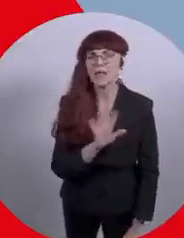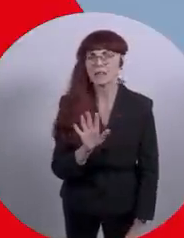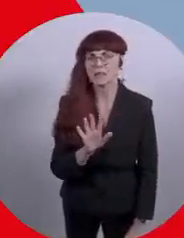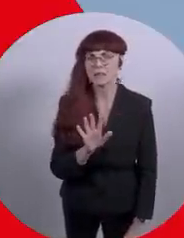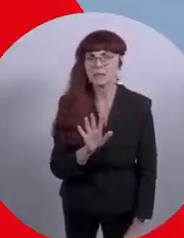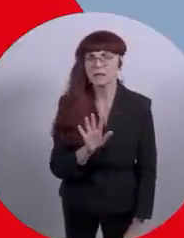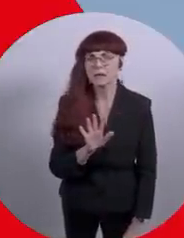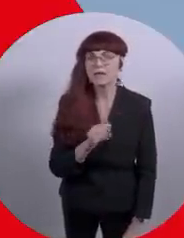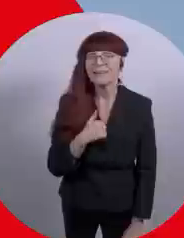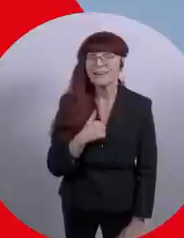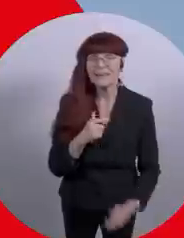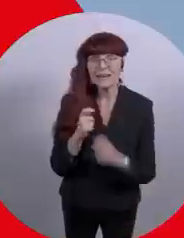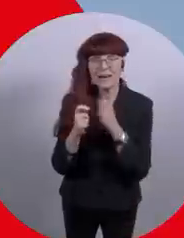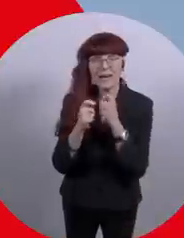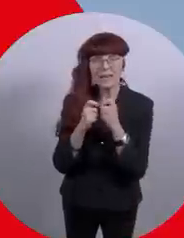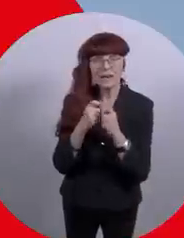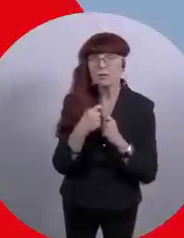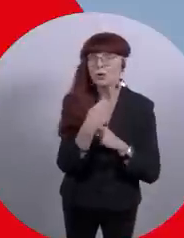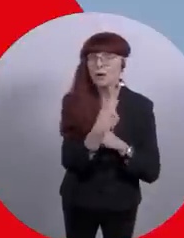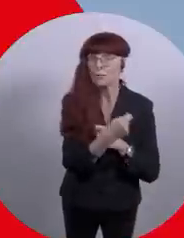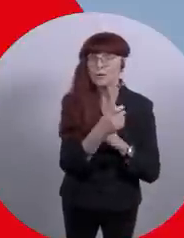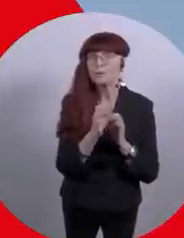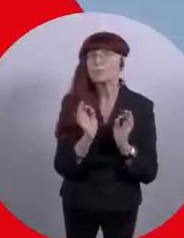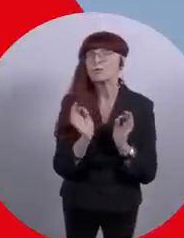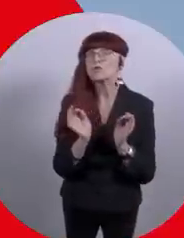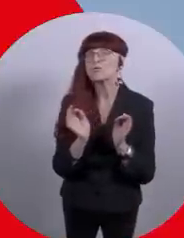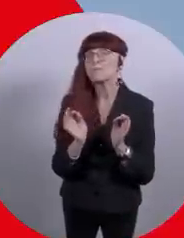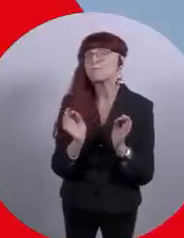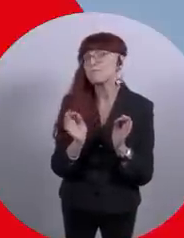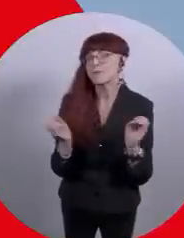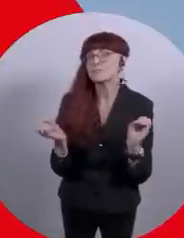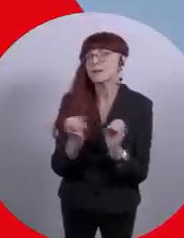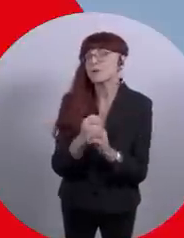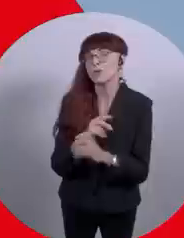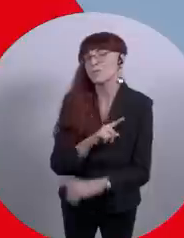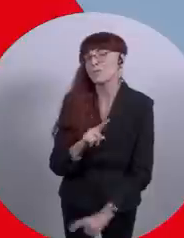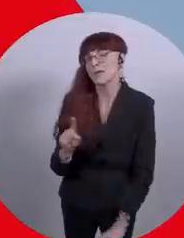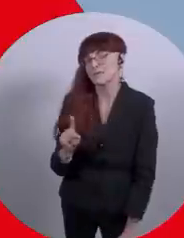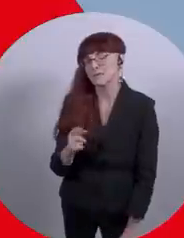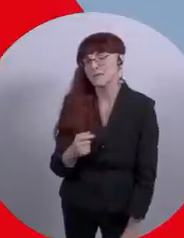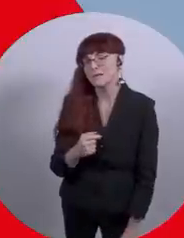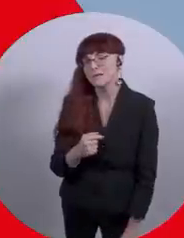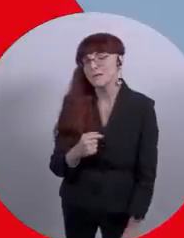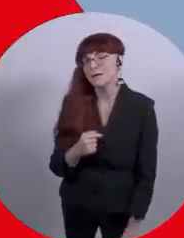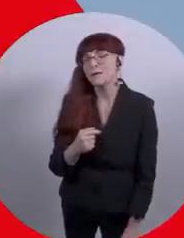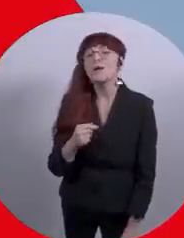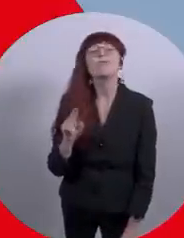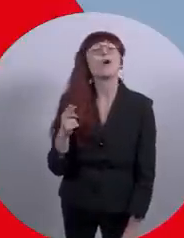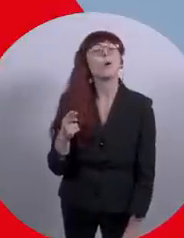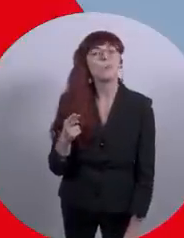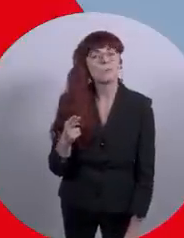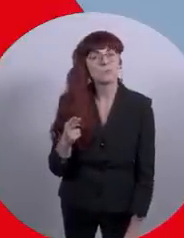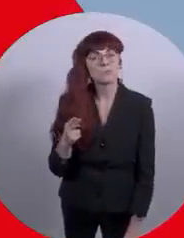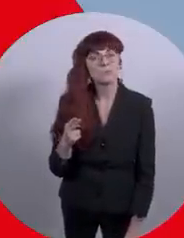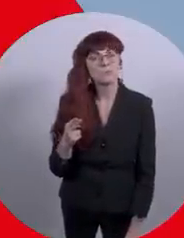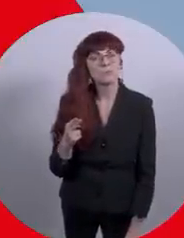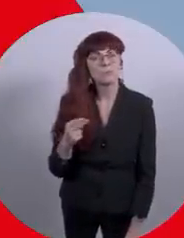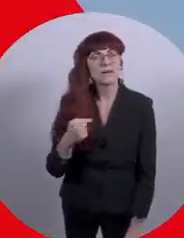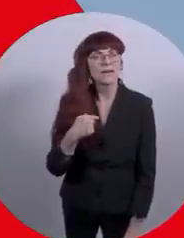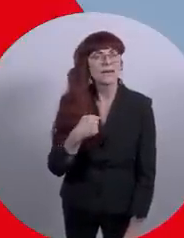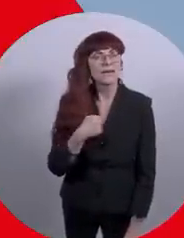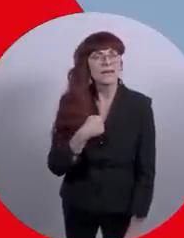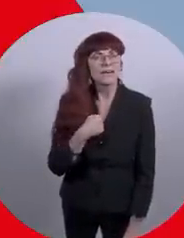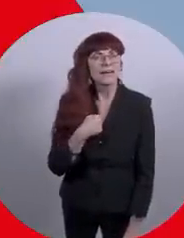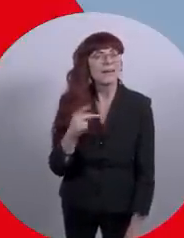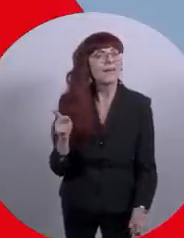Interviews gebe bei einem gewissen Medium weil ich ganz einfach nicht